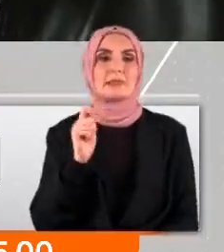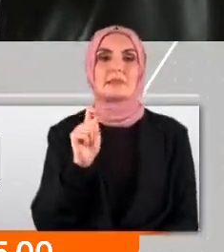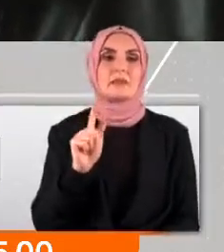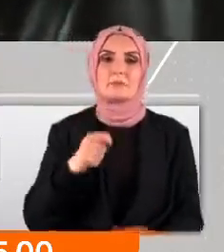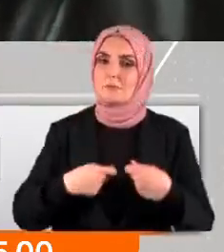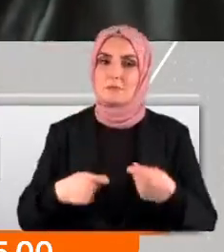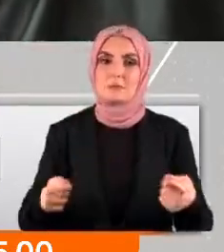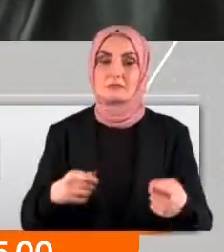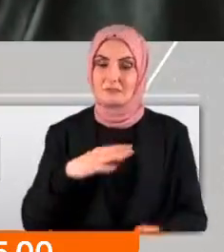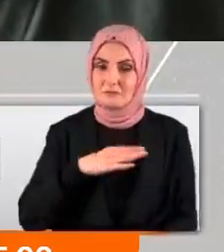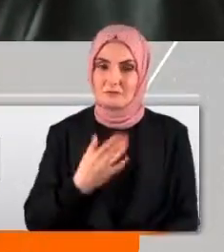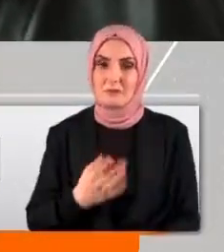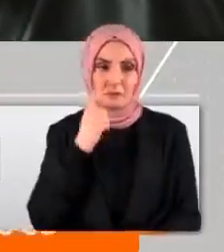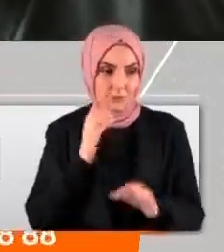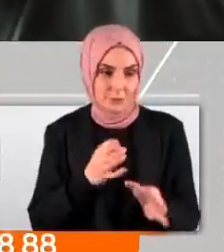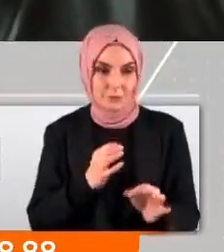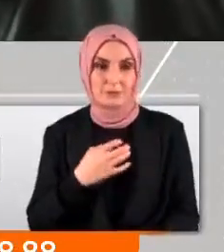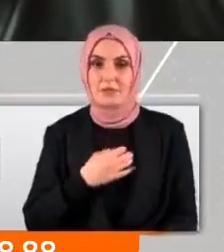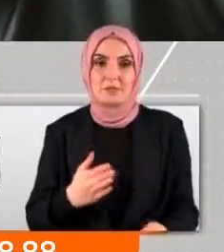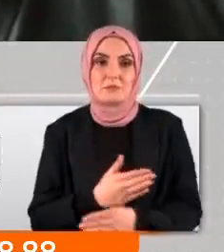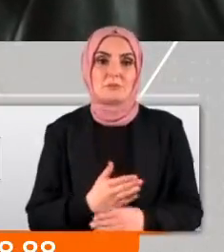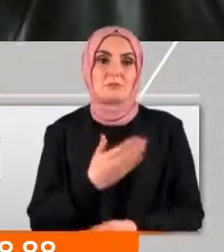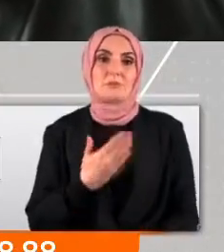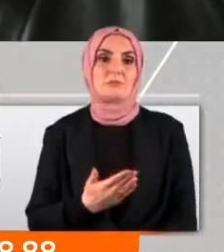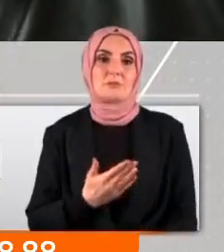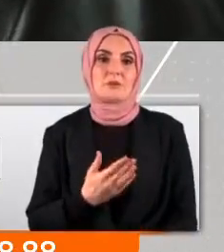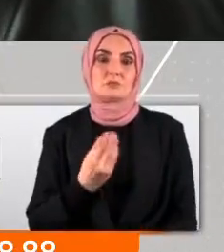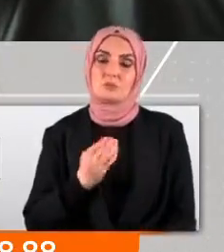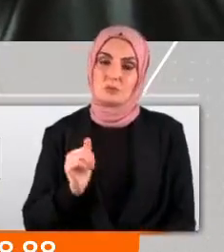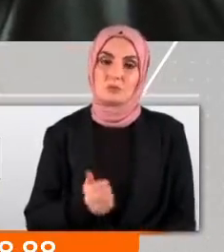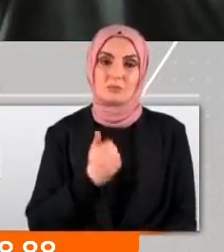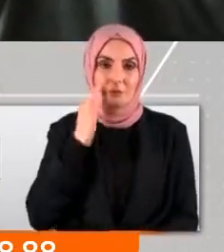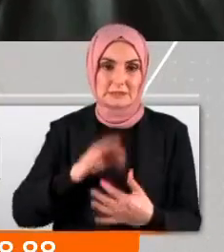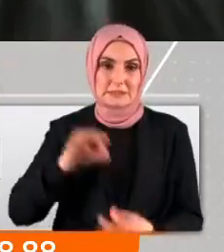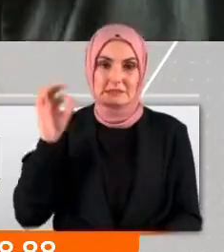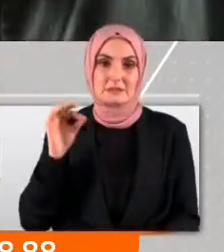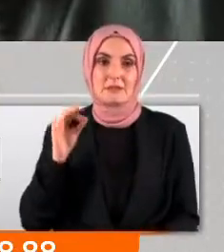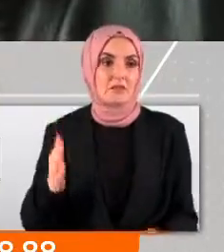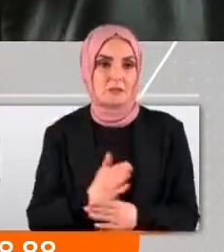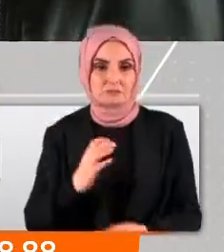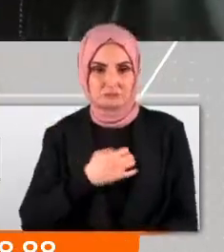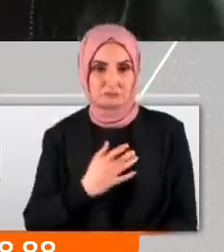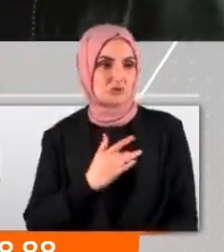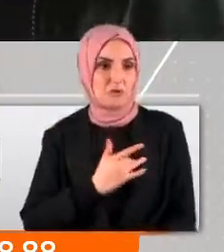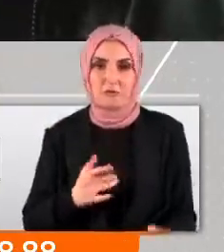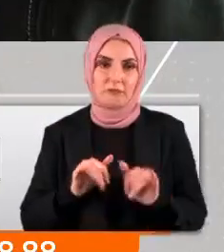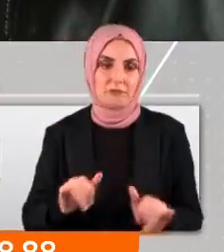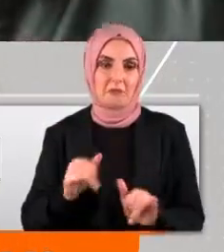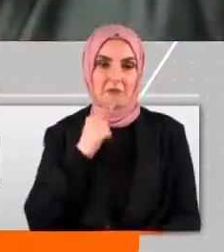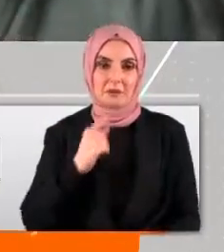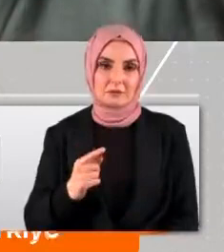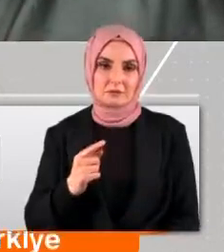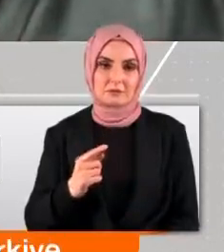vardı. Tabii ki gözümüz gibi bakıyor, kendi malımız, canımız yani. Fark etmiyor ki, insanın malı da canıdır yani. Jantlar yapılmıştı, içinde